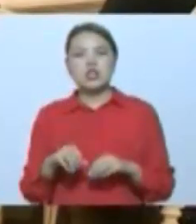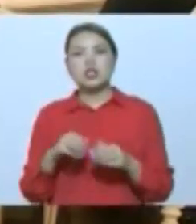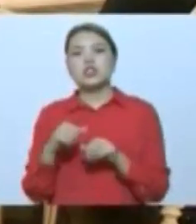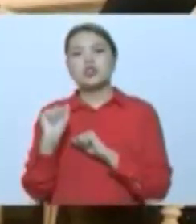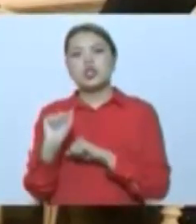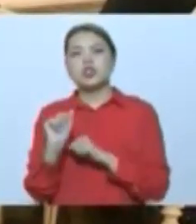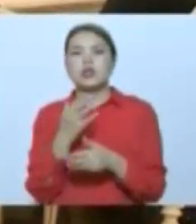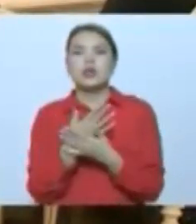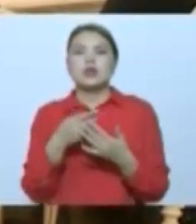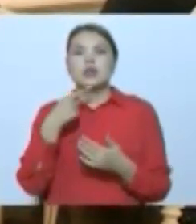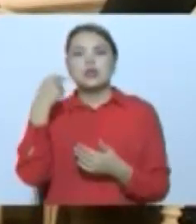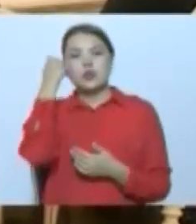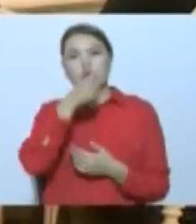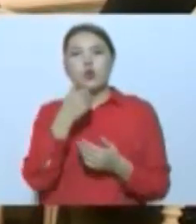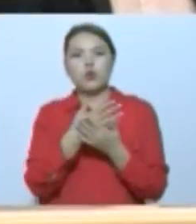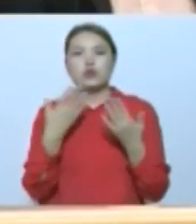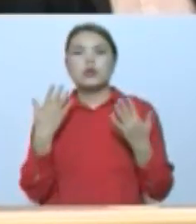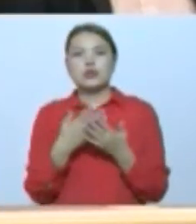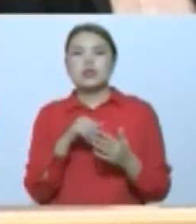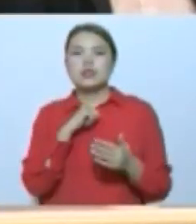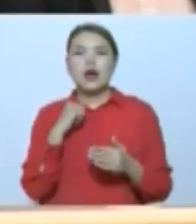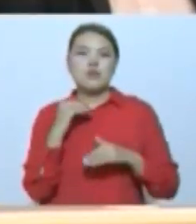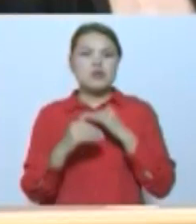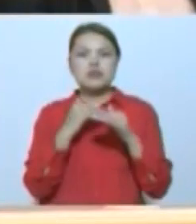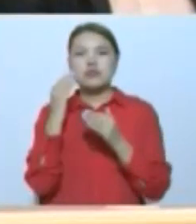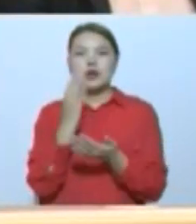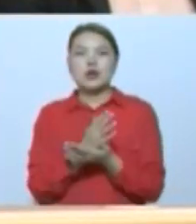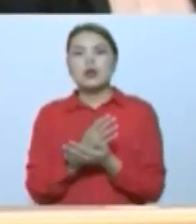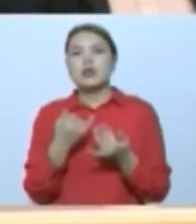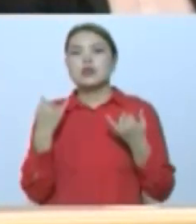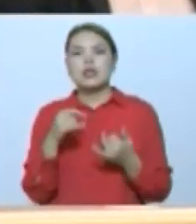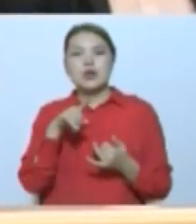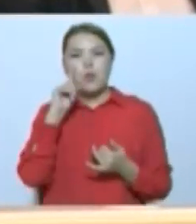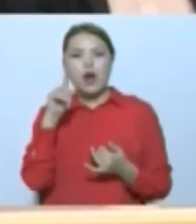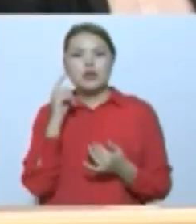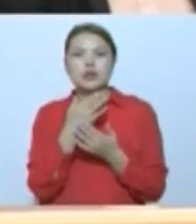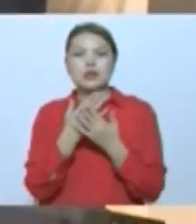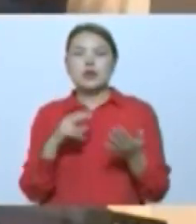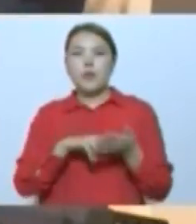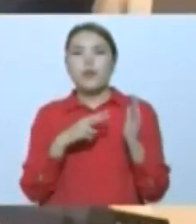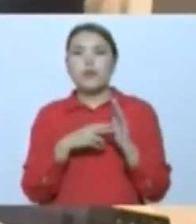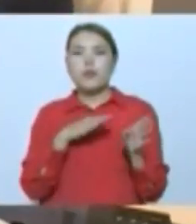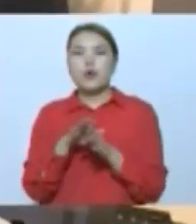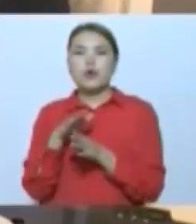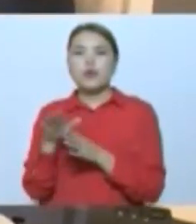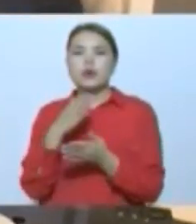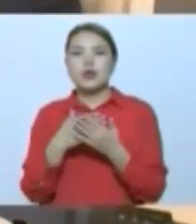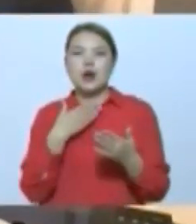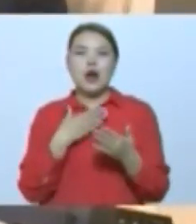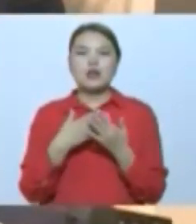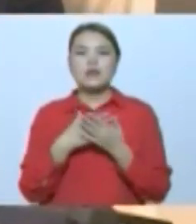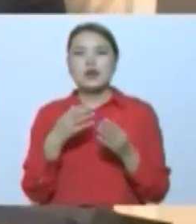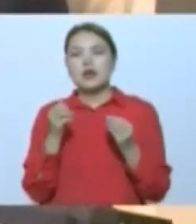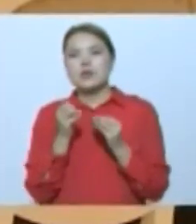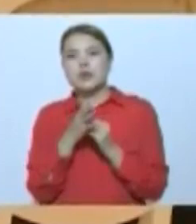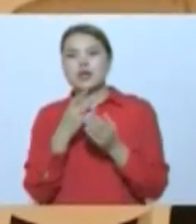қорғау. Былтыр аталмыш ұйым үшін ең табысты жыл болды. Олар өңірде жастар тағылымдамасы жобасын іске асырып, белсенді 15